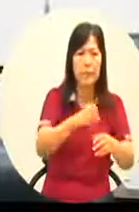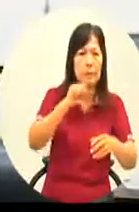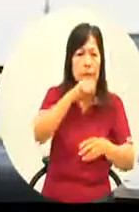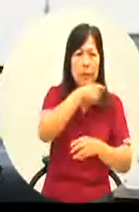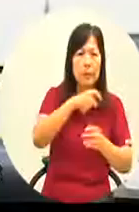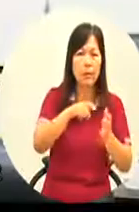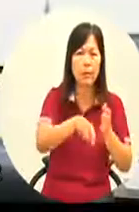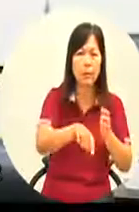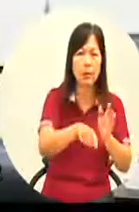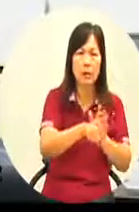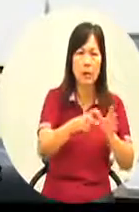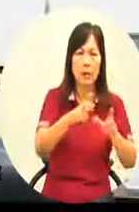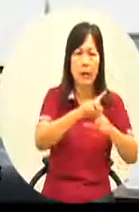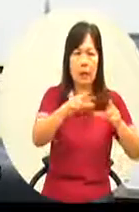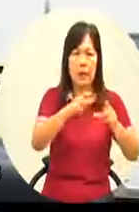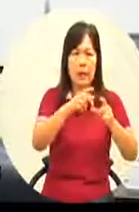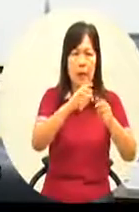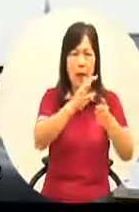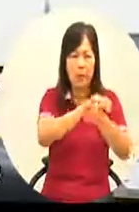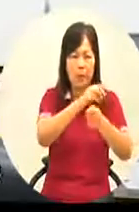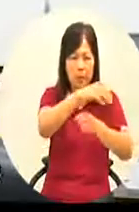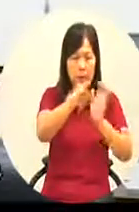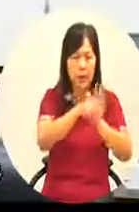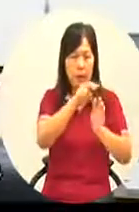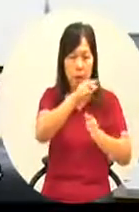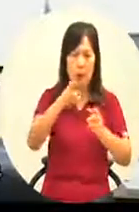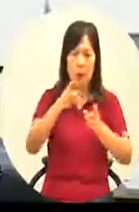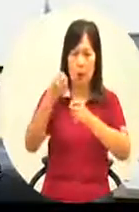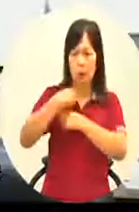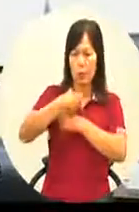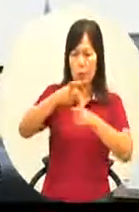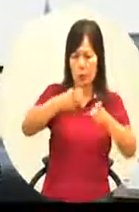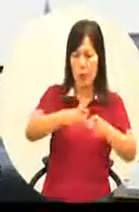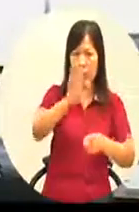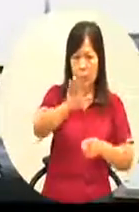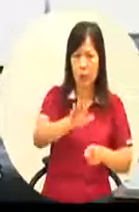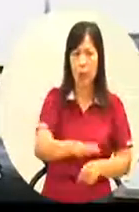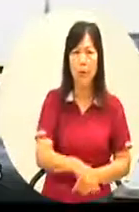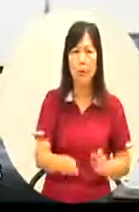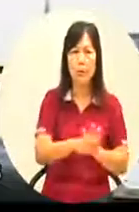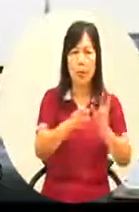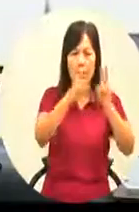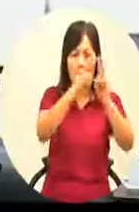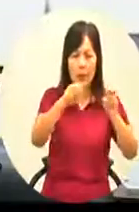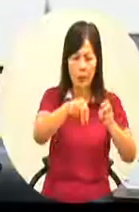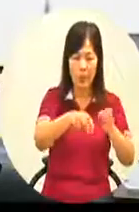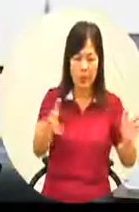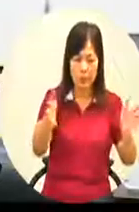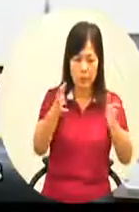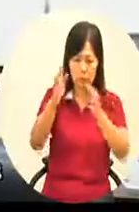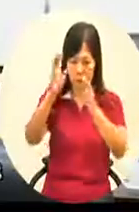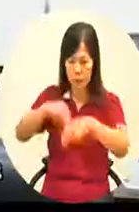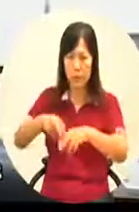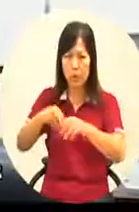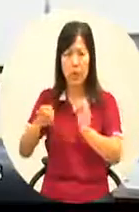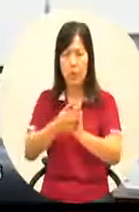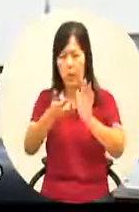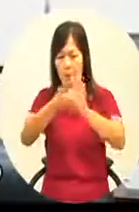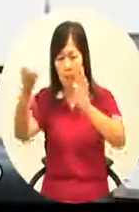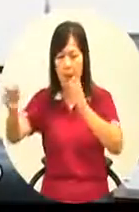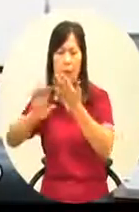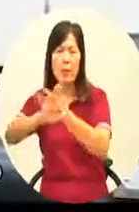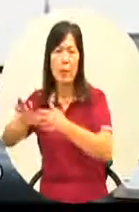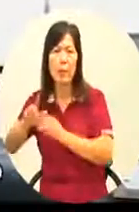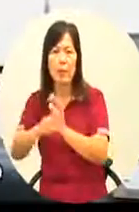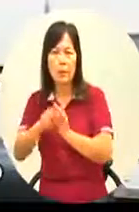那个小大龟山可以看到军港，所以把所有的那些庙宇全部拆。迁出去外面，